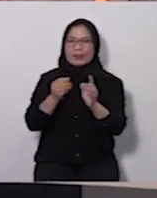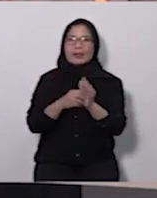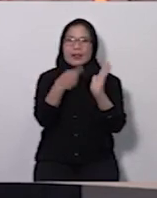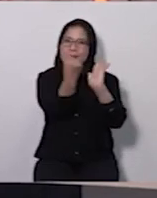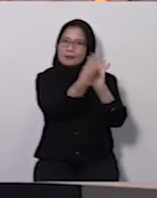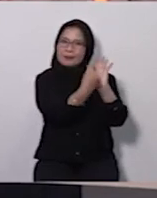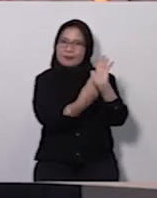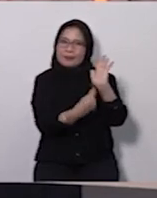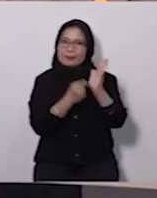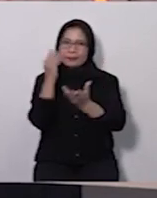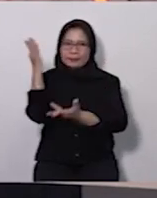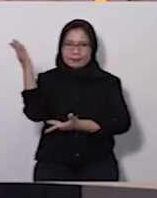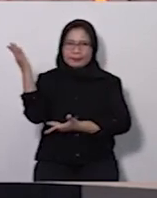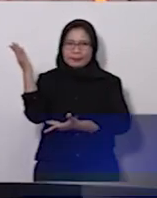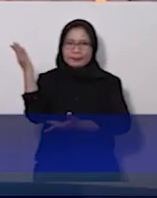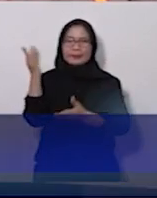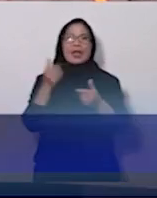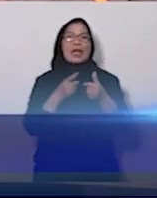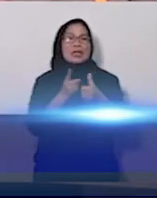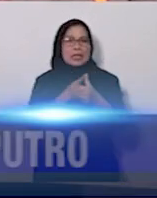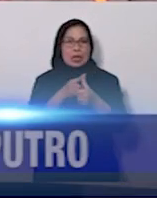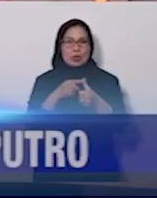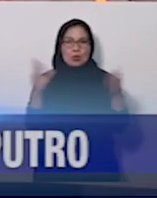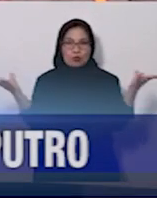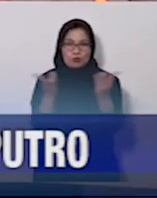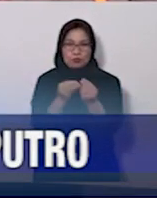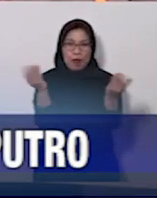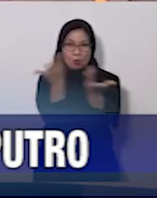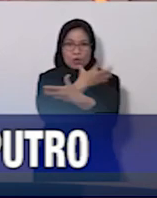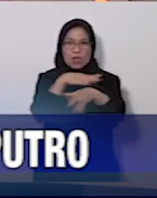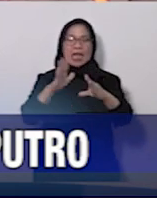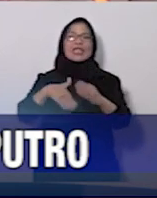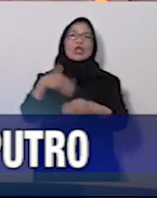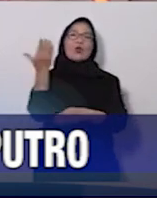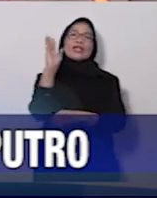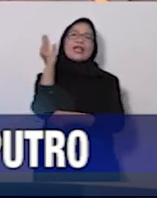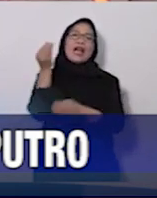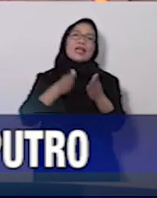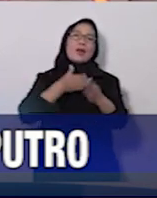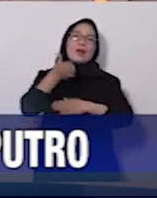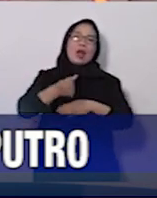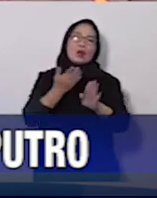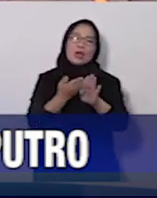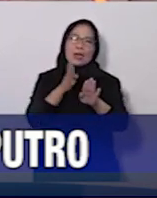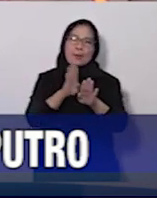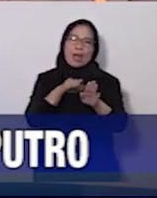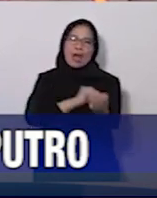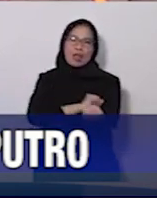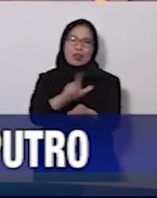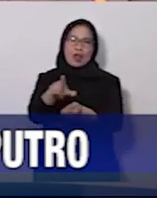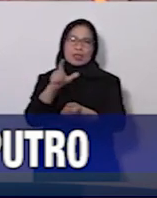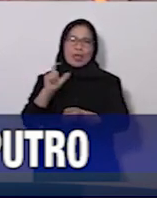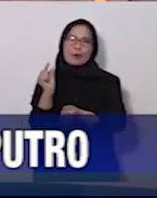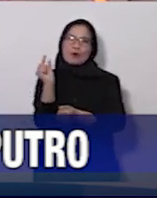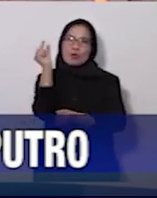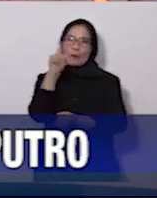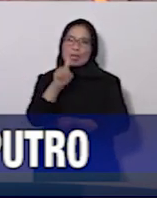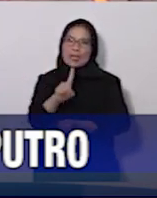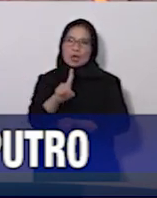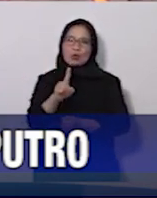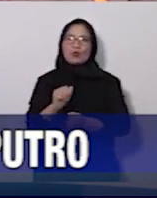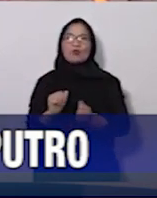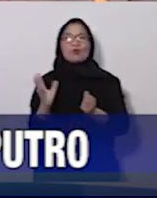sebagai berikut 1 volume arus lalu lintas yang keluar Jakarta melalui Gerbang Tol Cikampek Utama 1